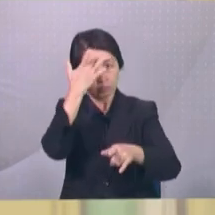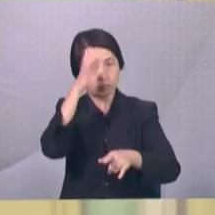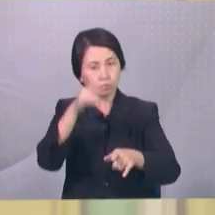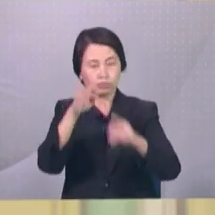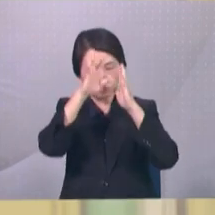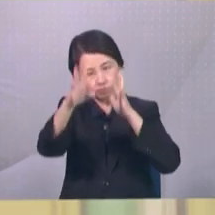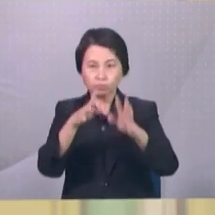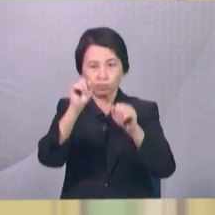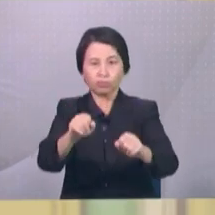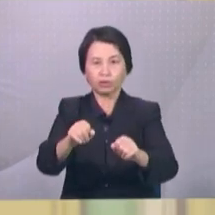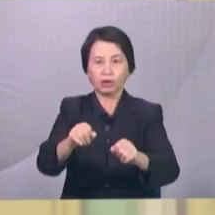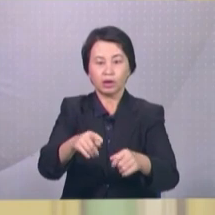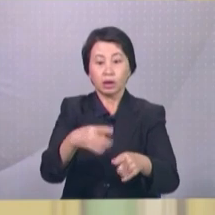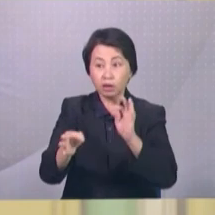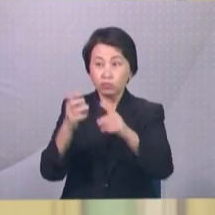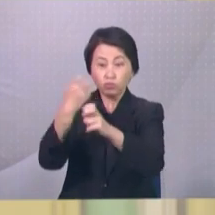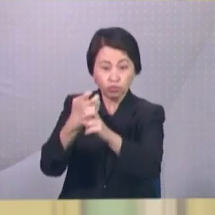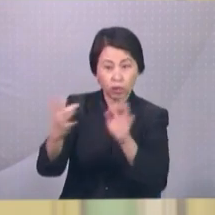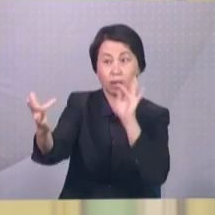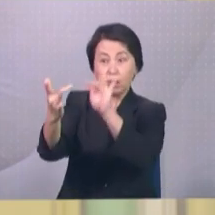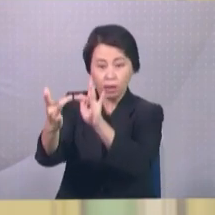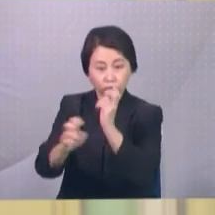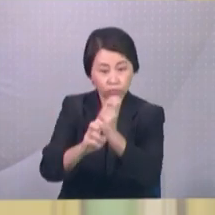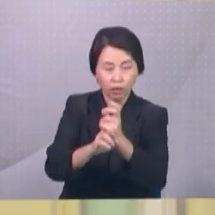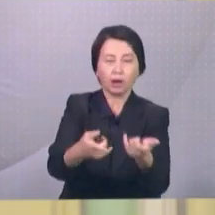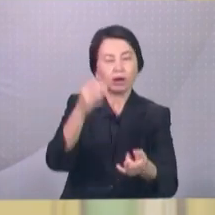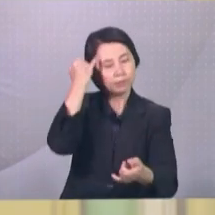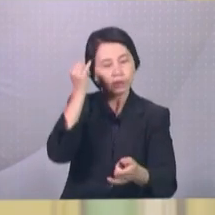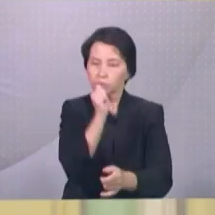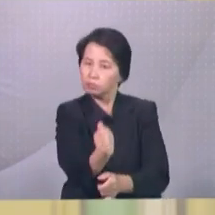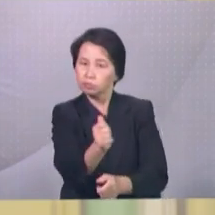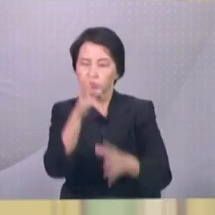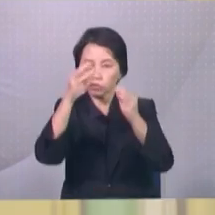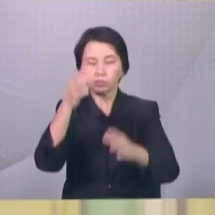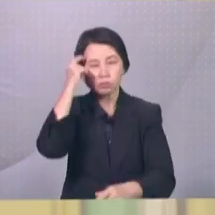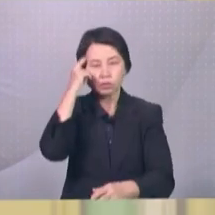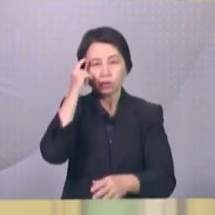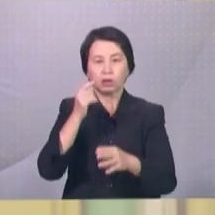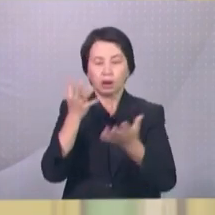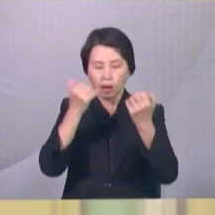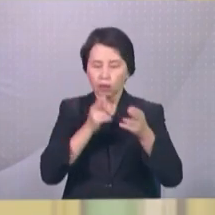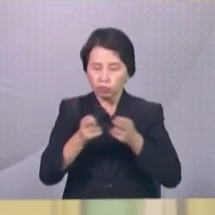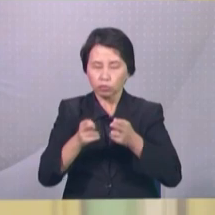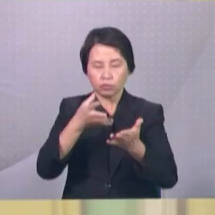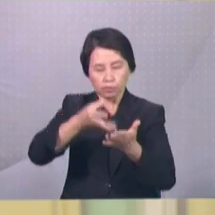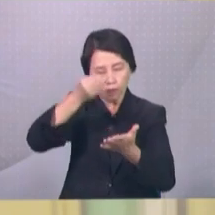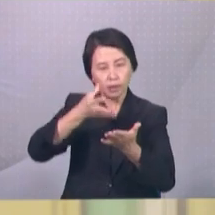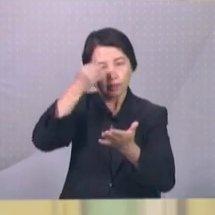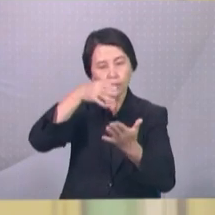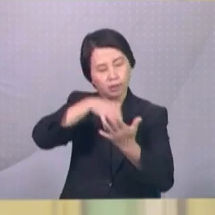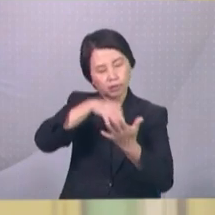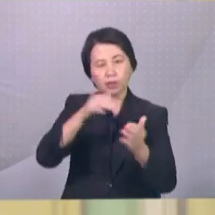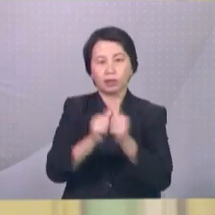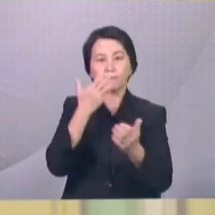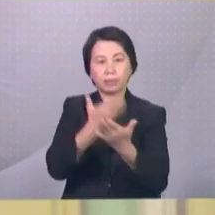Dan saya yakin dengan usaha guru-guru ini, kita akan dapat laksanakan pengajaran dan pembelajaran dengan baik.